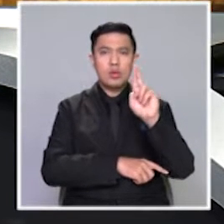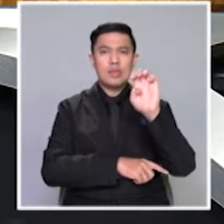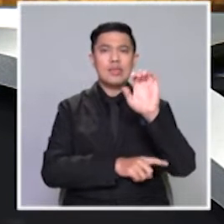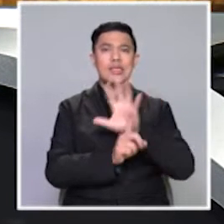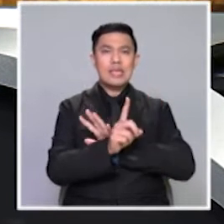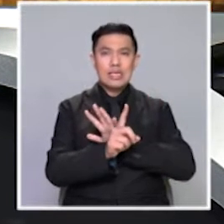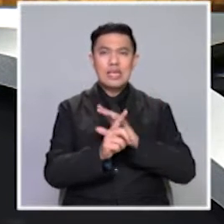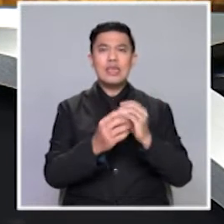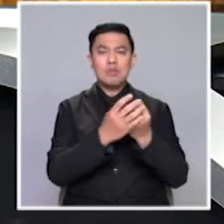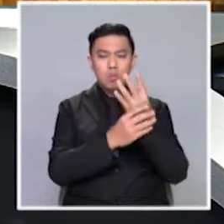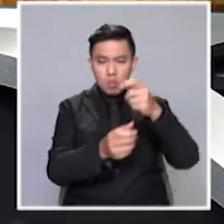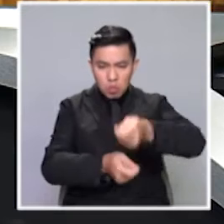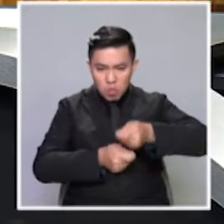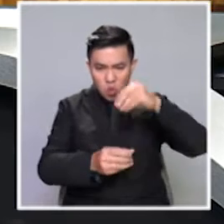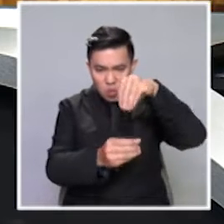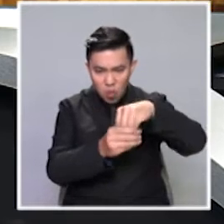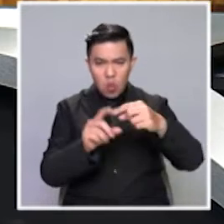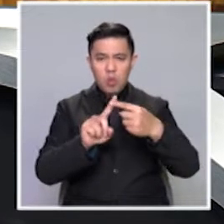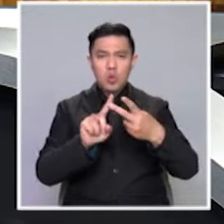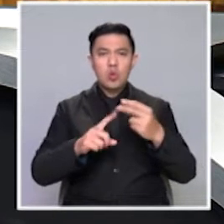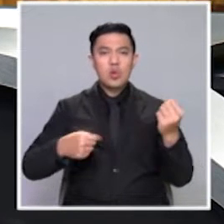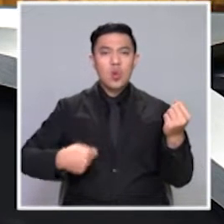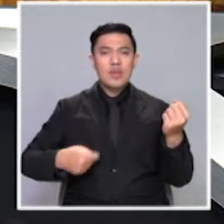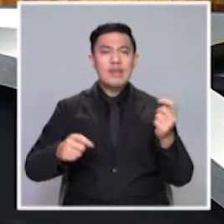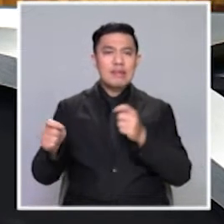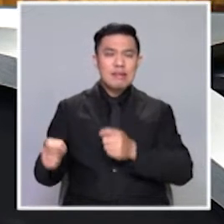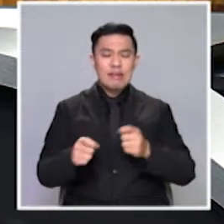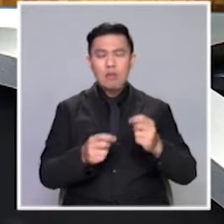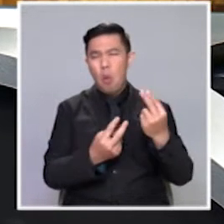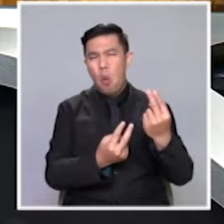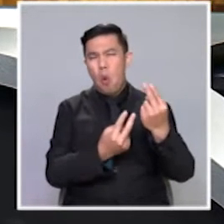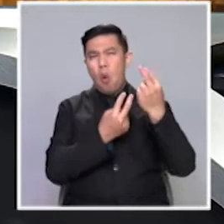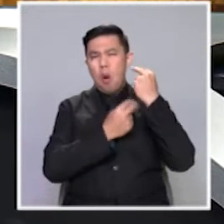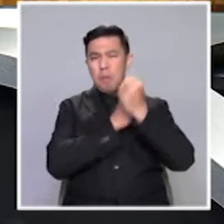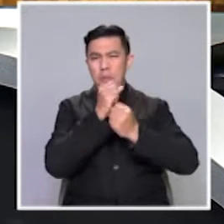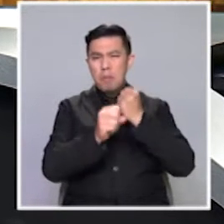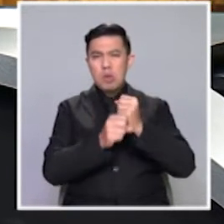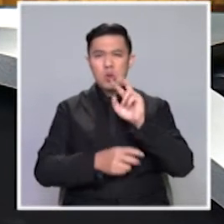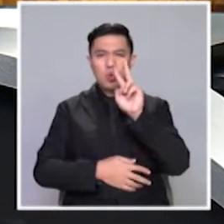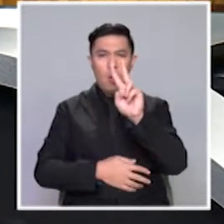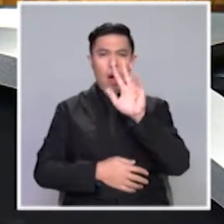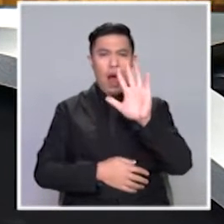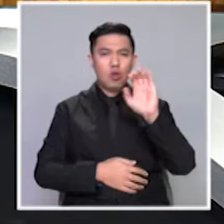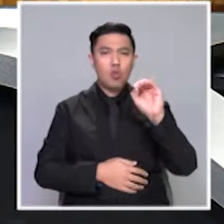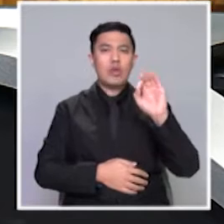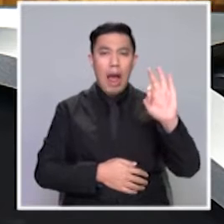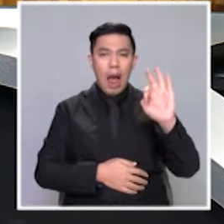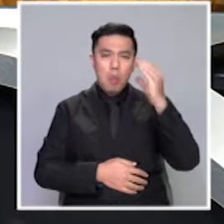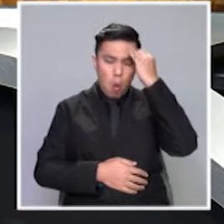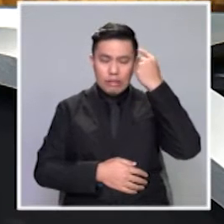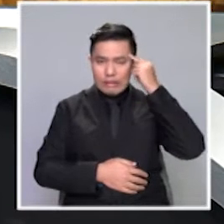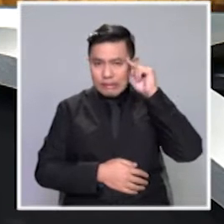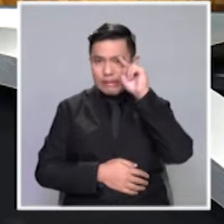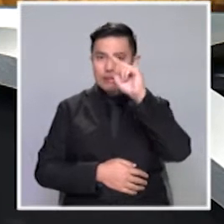งโปรดครับเพื่อเป็นการที่จะสืบสานวันทรงดนตรีคือย้อนไปตั้งแต่ปีพุทธศักราช2509เพื่อเป็นการน้อม